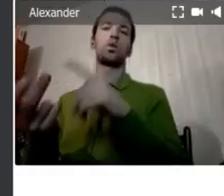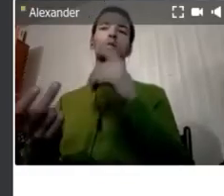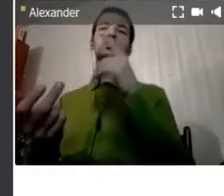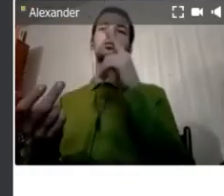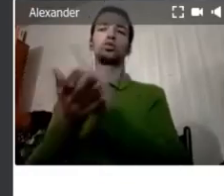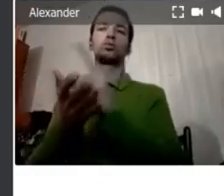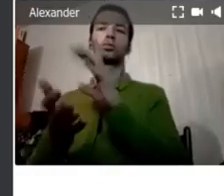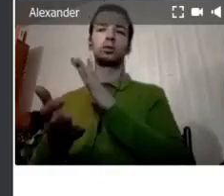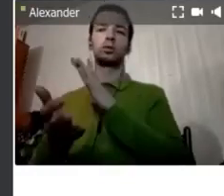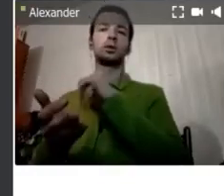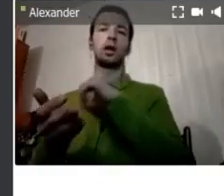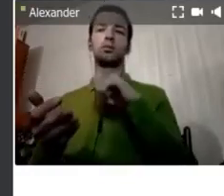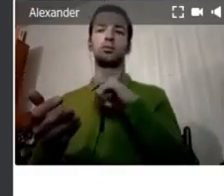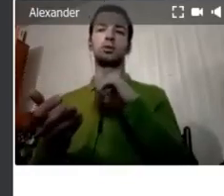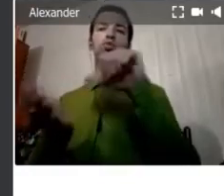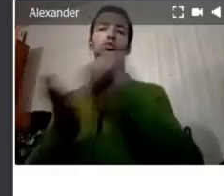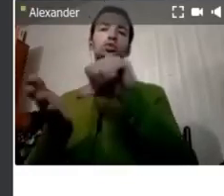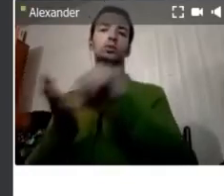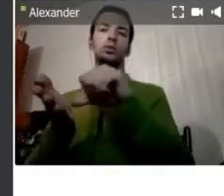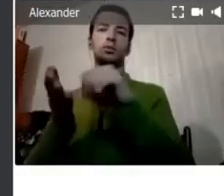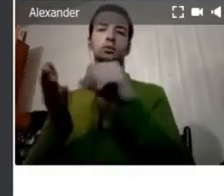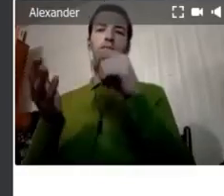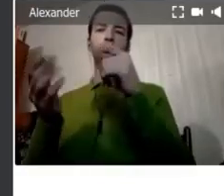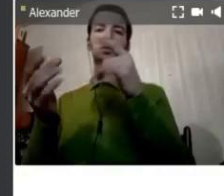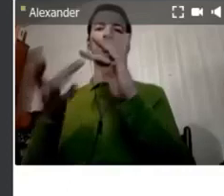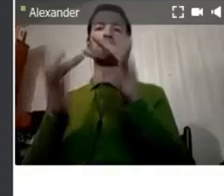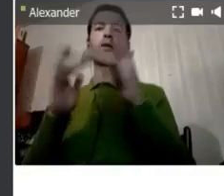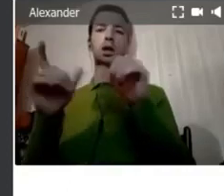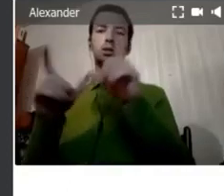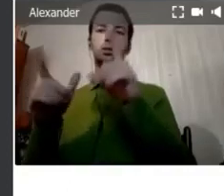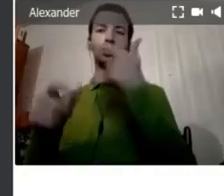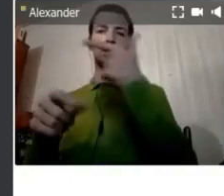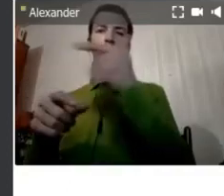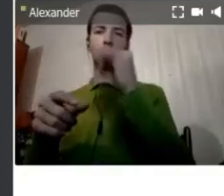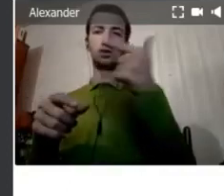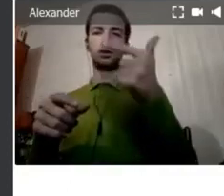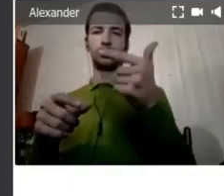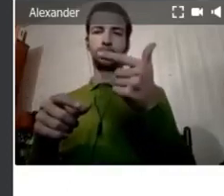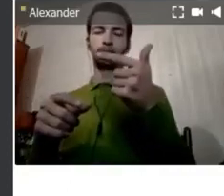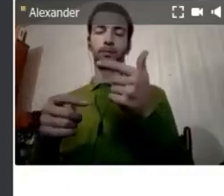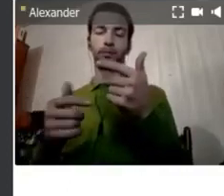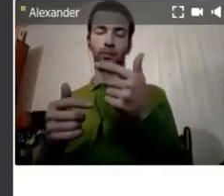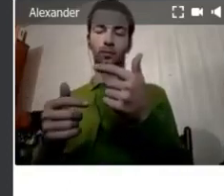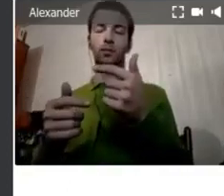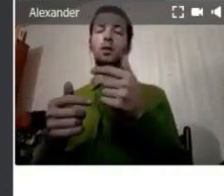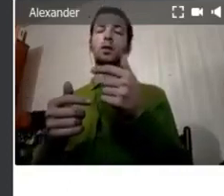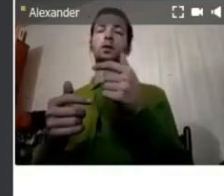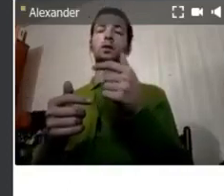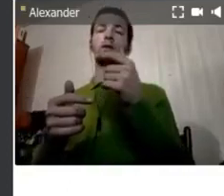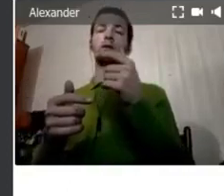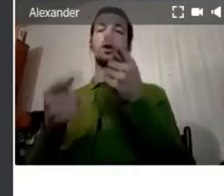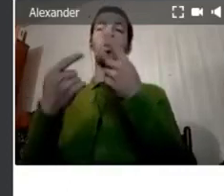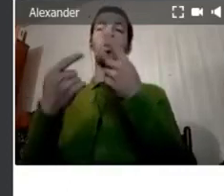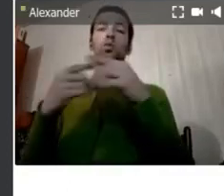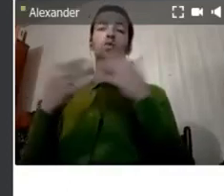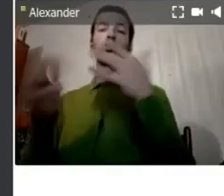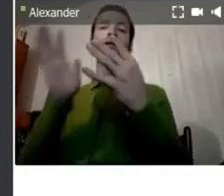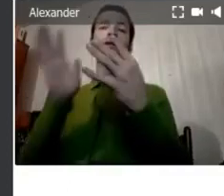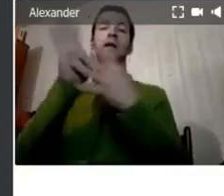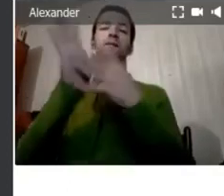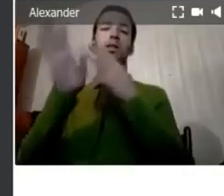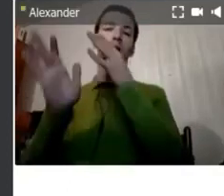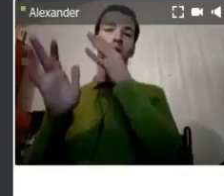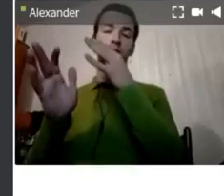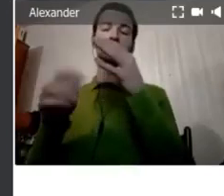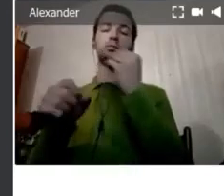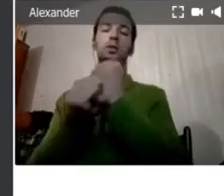разные офисы. В Лондоне управляющий офис, это не клиентский. И для клиентов существует